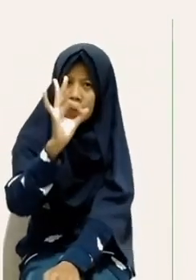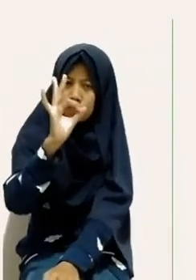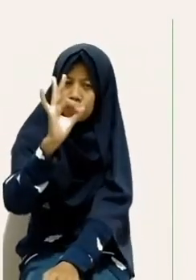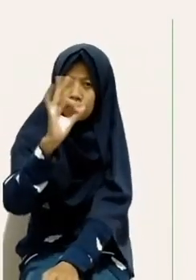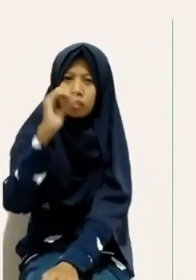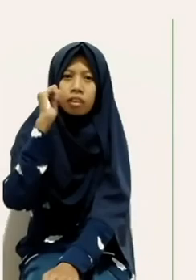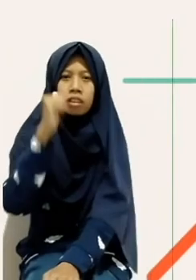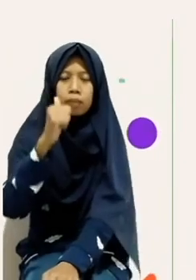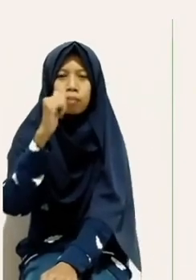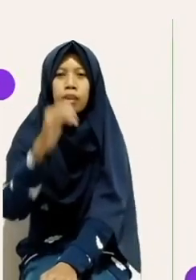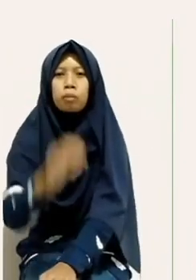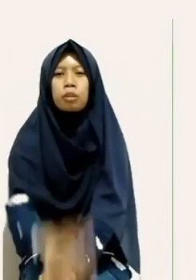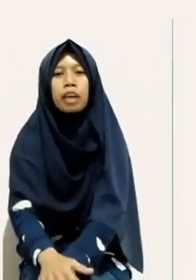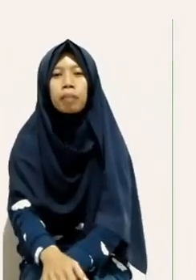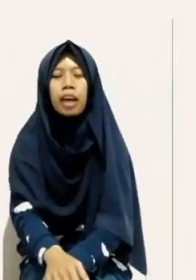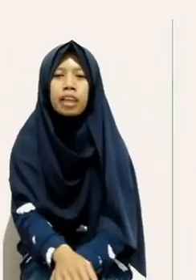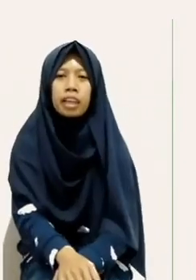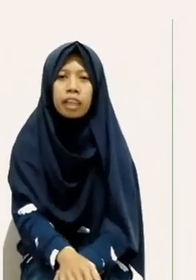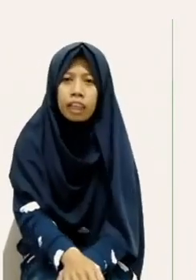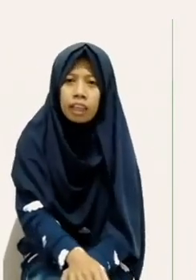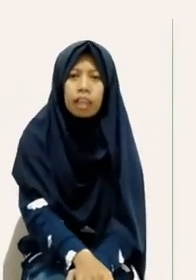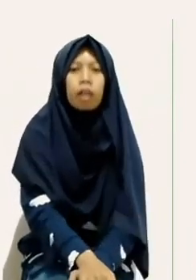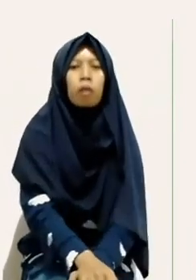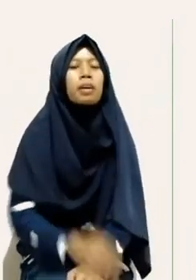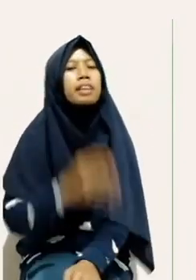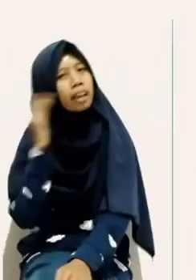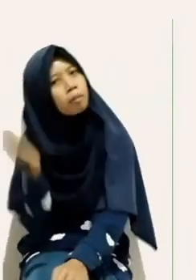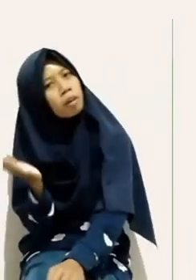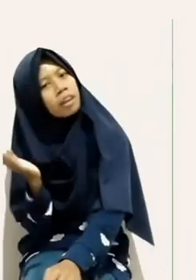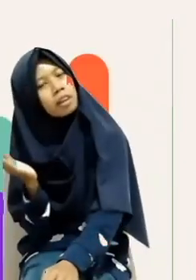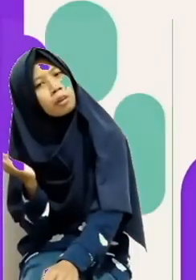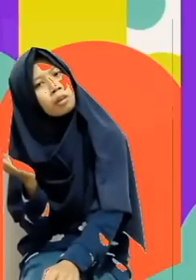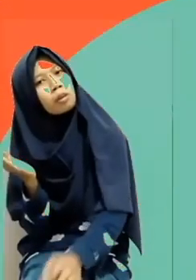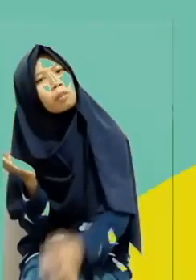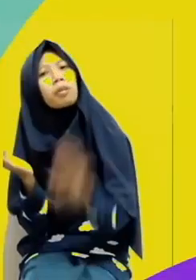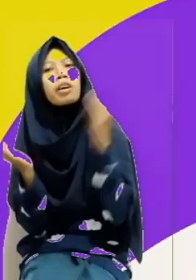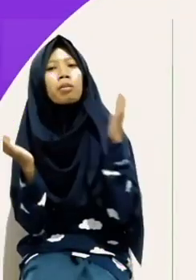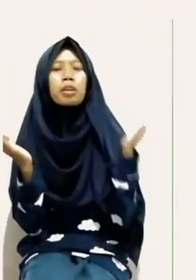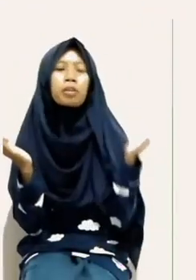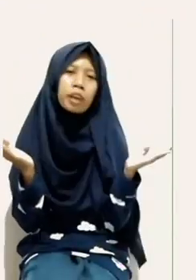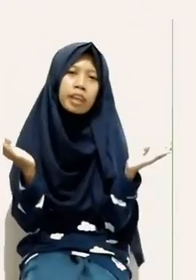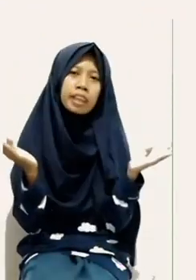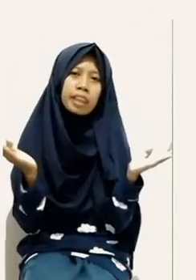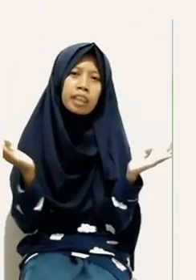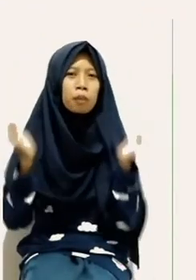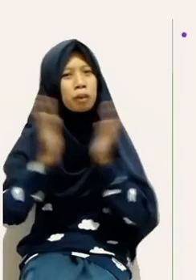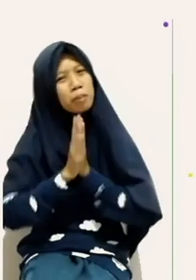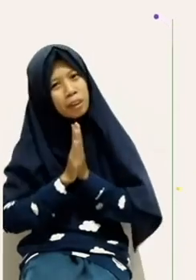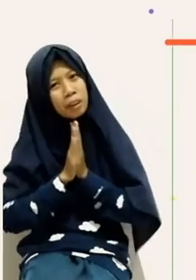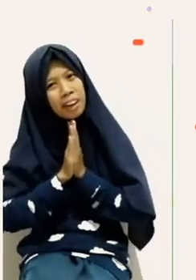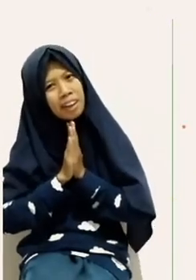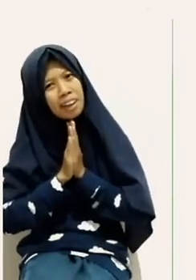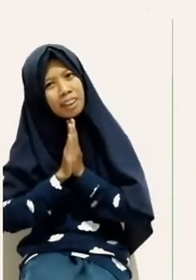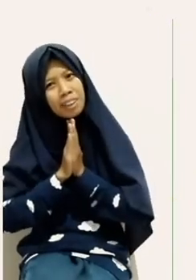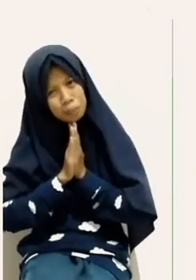siap sip punya ini akhirnya wassalamu'alaikum warahmatullahi